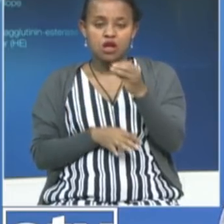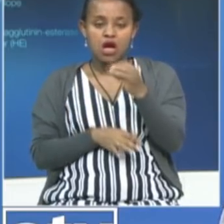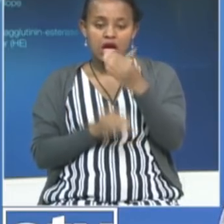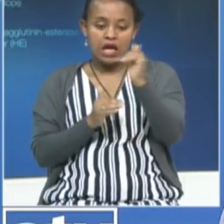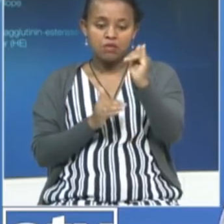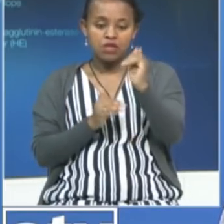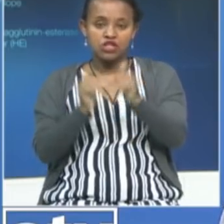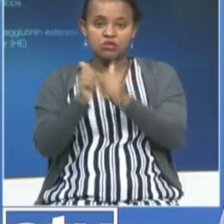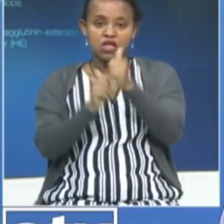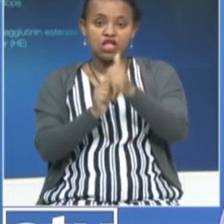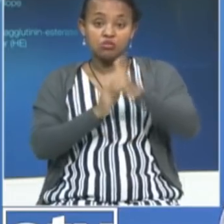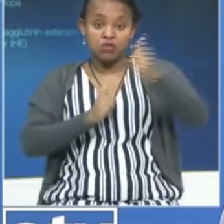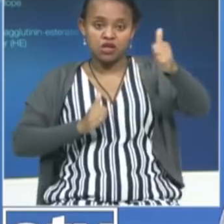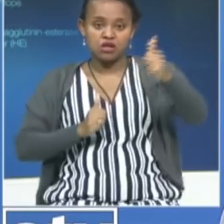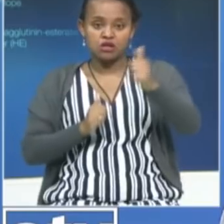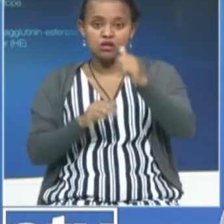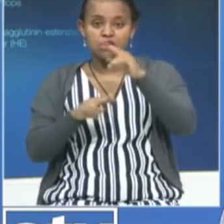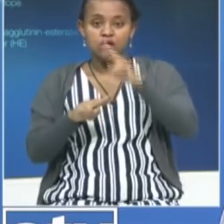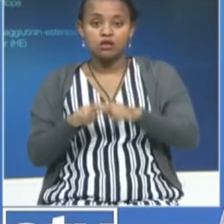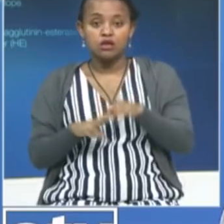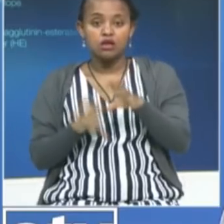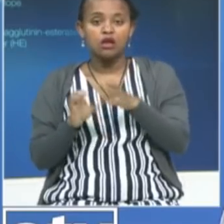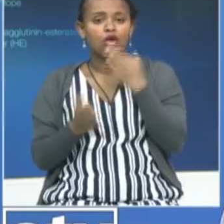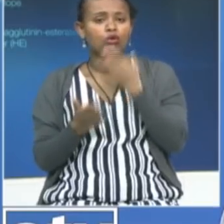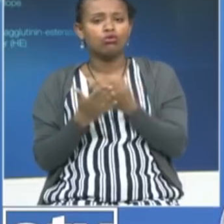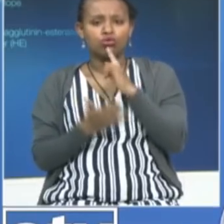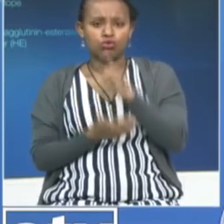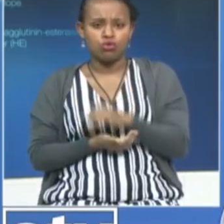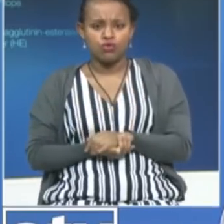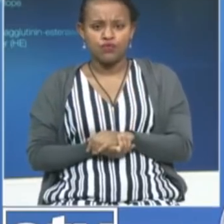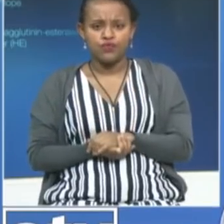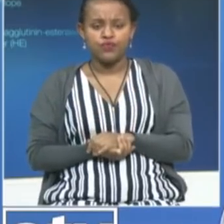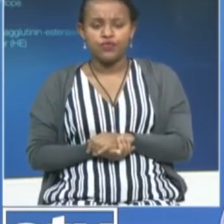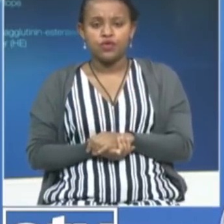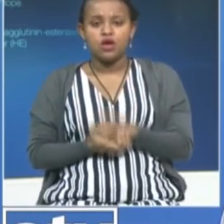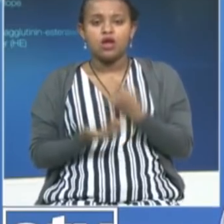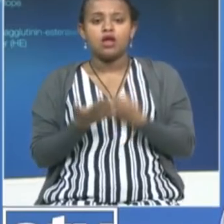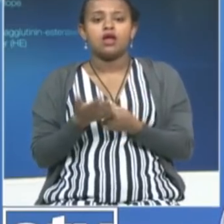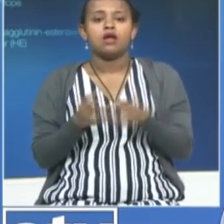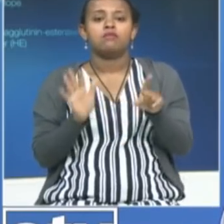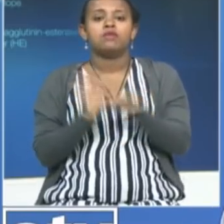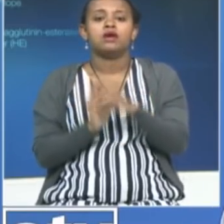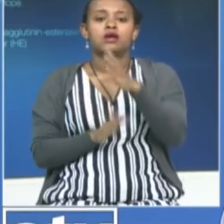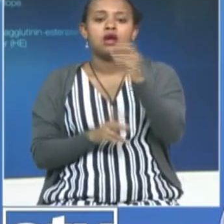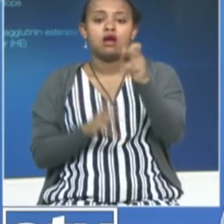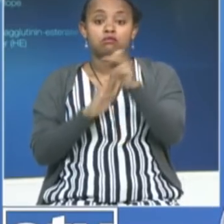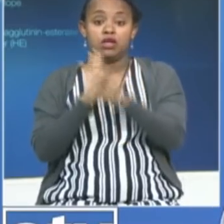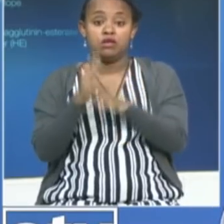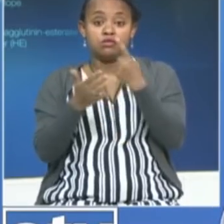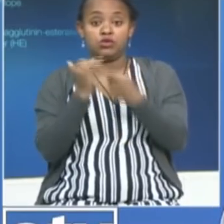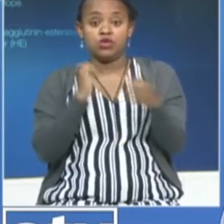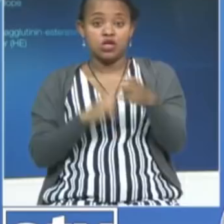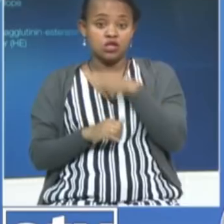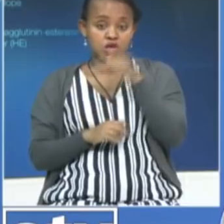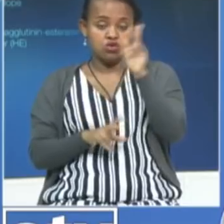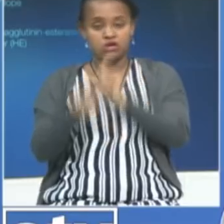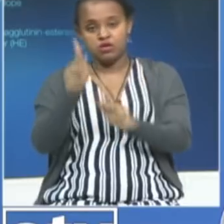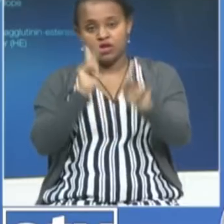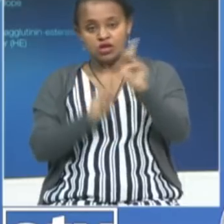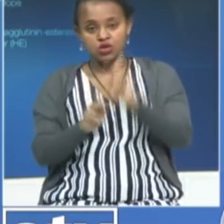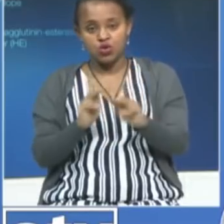አድርገው በርቀት እንዲጭኑ የተደረገው ሀሳብ ጥሩ ነው። ይሄ በህግና በደንብ ብቻ ሳይሆን